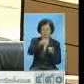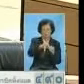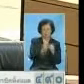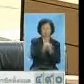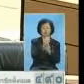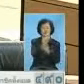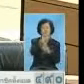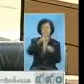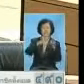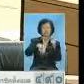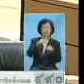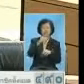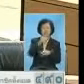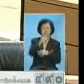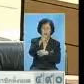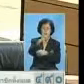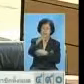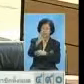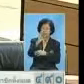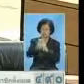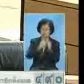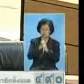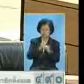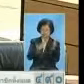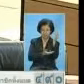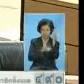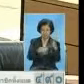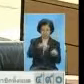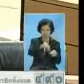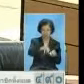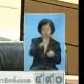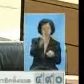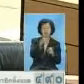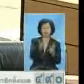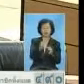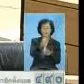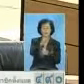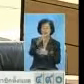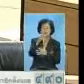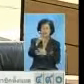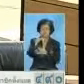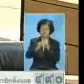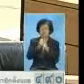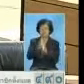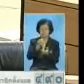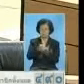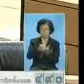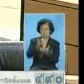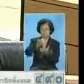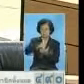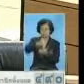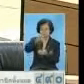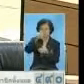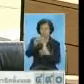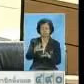ได้ผลนี่ประมาณ 6-7 ปีครับแล้วตัดตอนนี้เนี่ยแล้วปลูกต้นใหม่ไป 6-7 ปีเนี่ยมันขึ้นมาใหม่ 6-7 ปีราคามันดีขึ้นแล้วและในวันนั้นผ